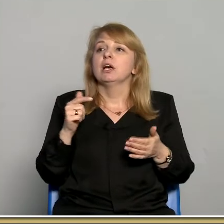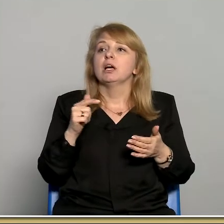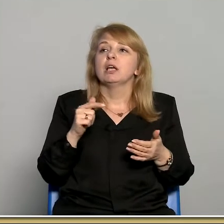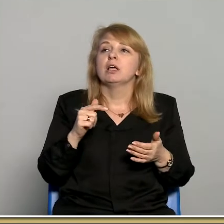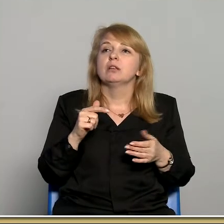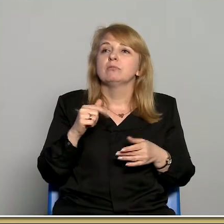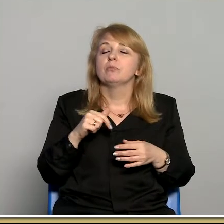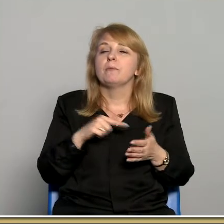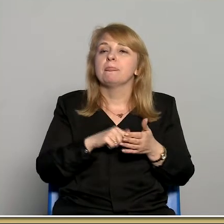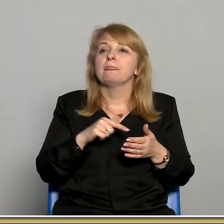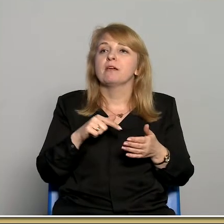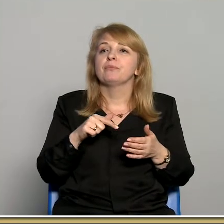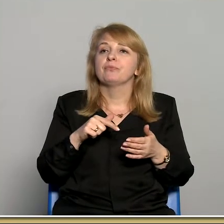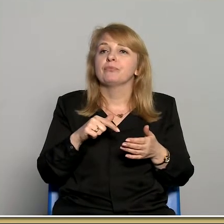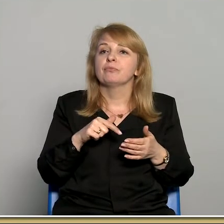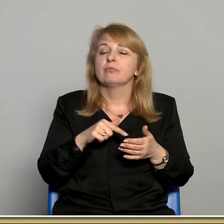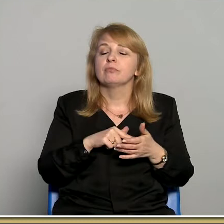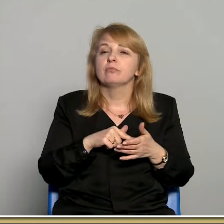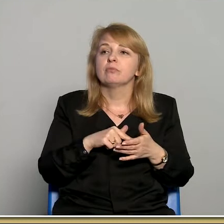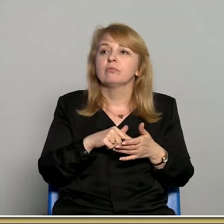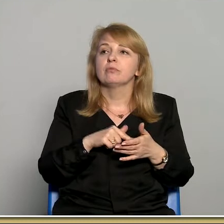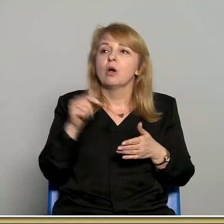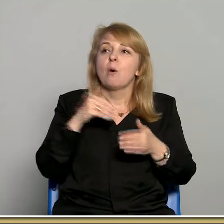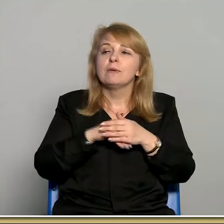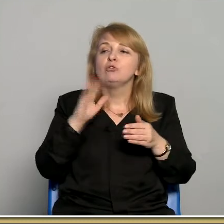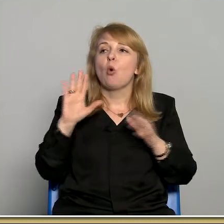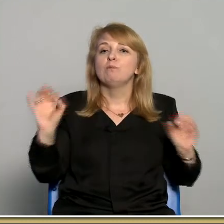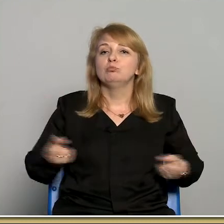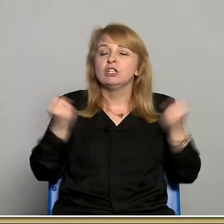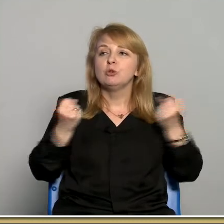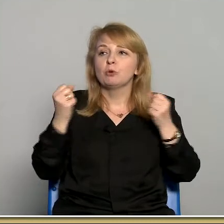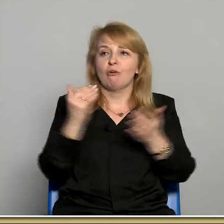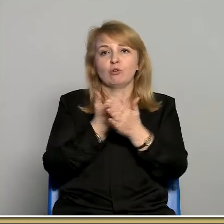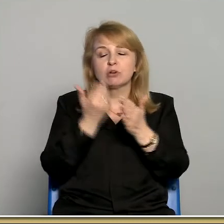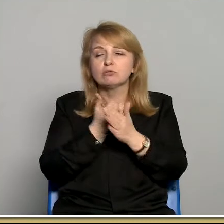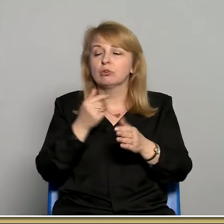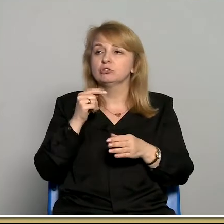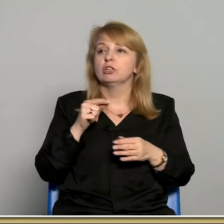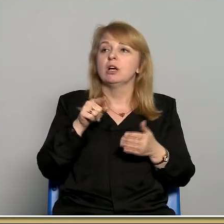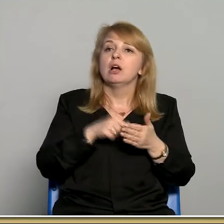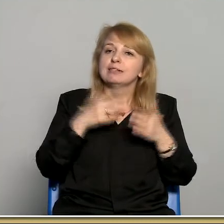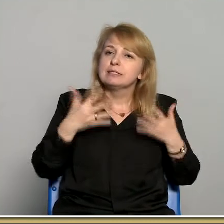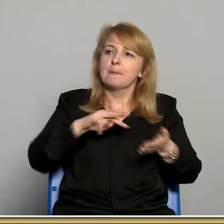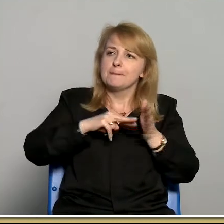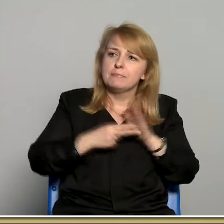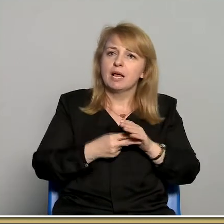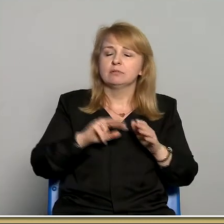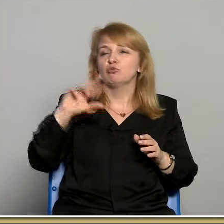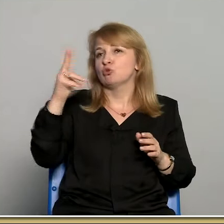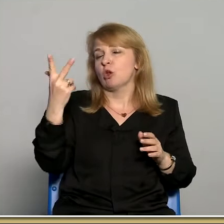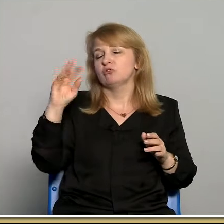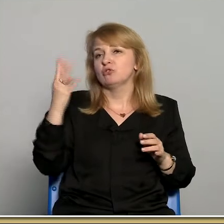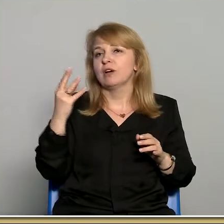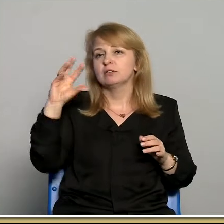dedykowane najprawdopodobniej kwestii B plus R i przedsiębiorczości i innowacyjności. Dlatego planujemy je dopiero na trzeci kwartał ze